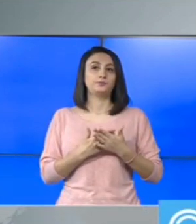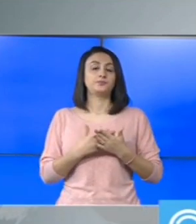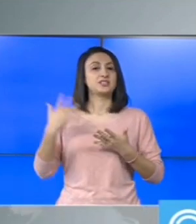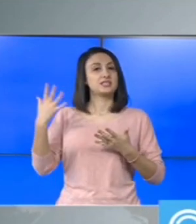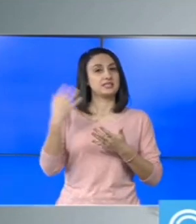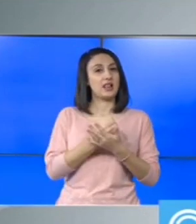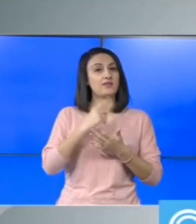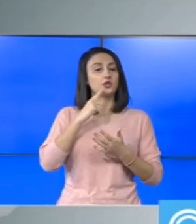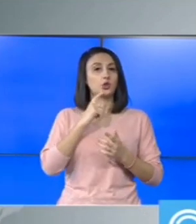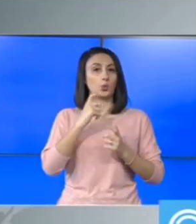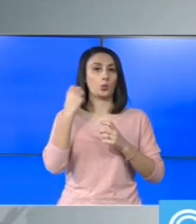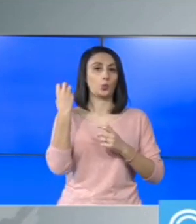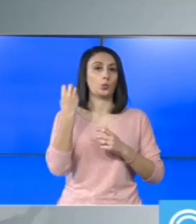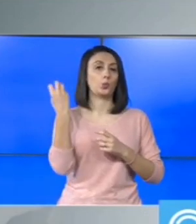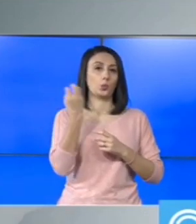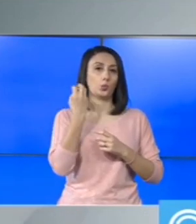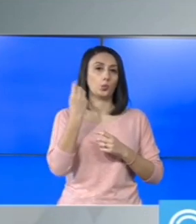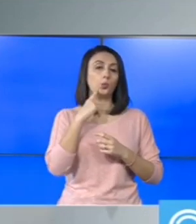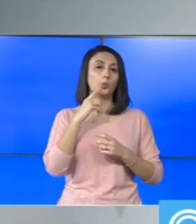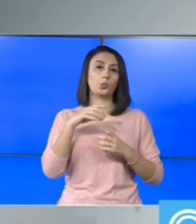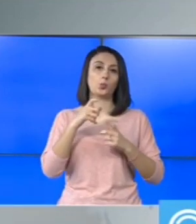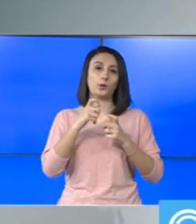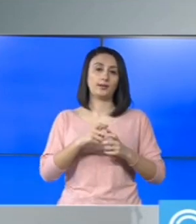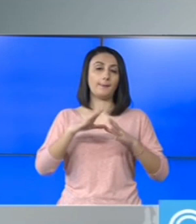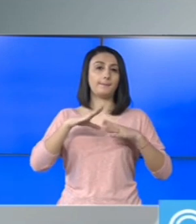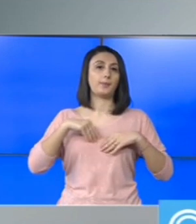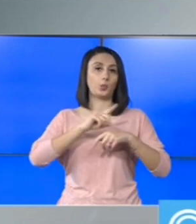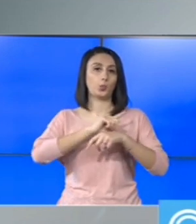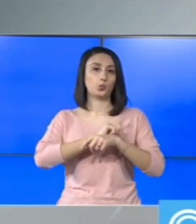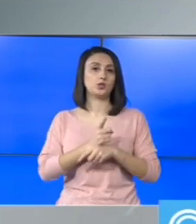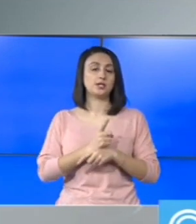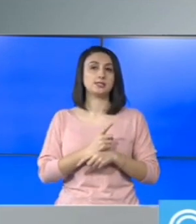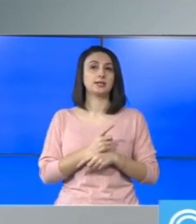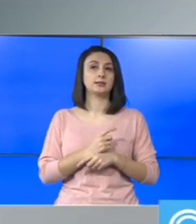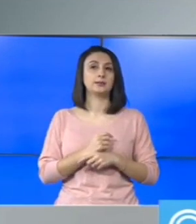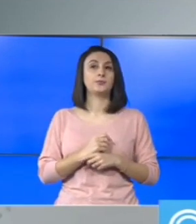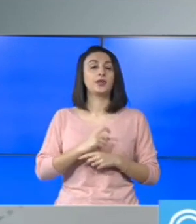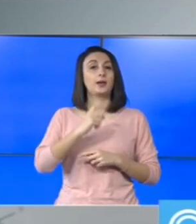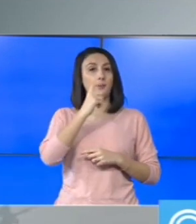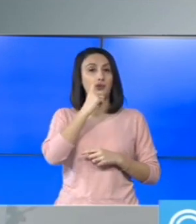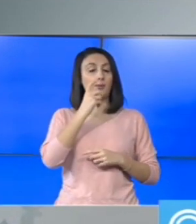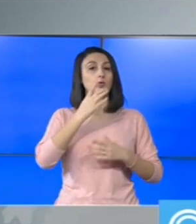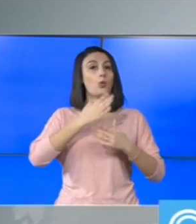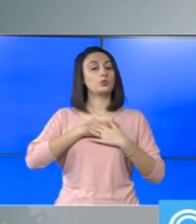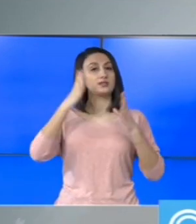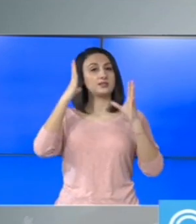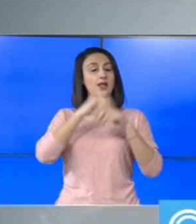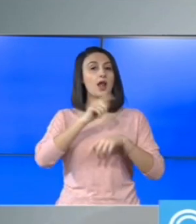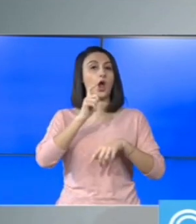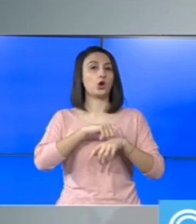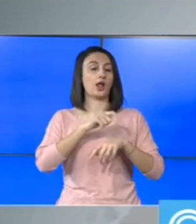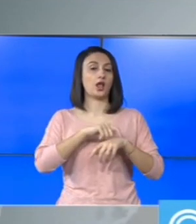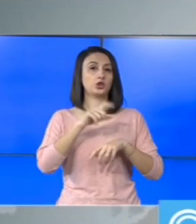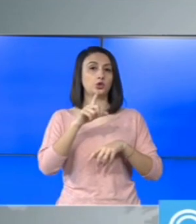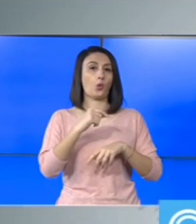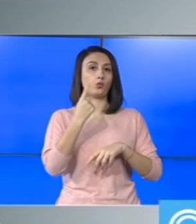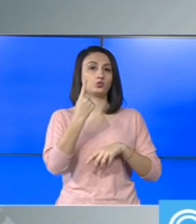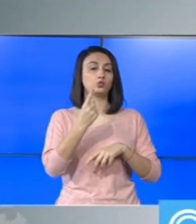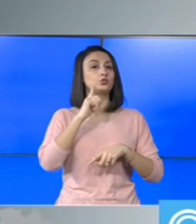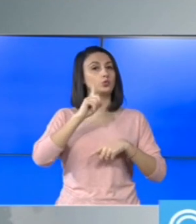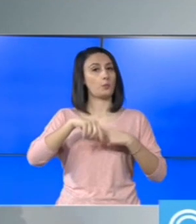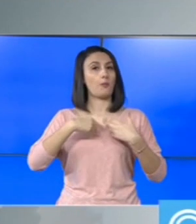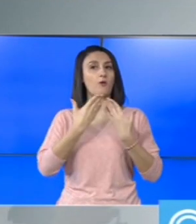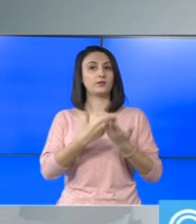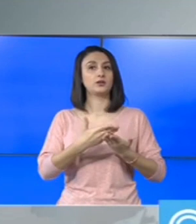salvare și în unitatea de primiri urgențe a Spitalului Județean de Urgență Târgu Jiu bărbatul a murit seara în jurul orei 21 după